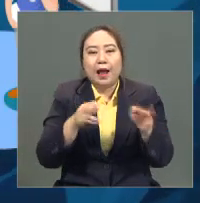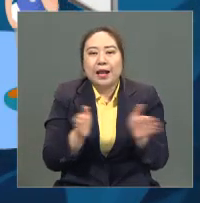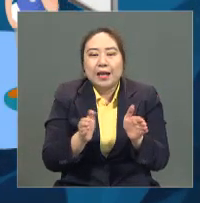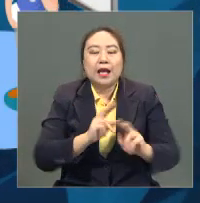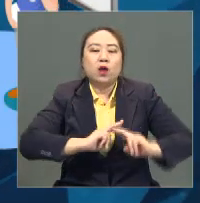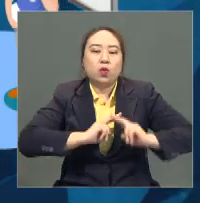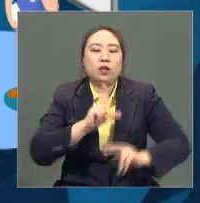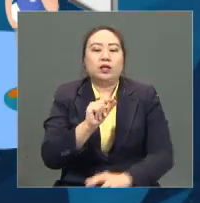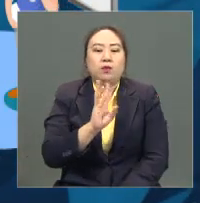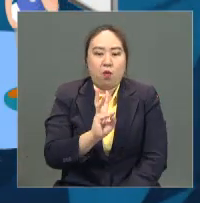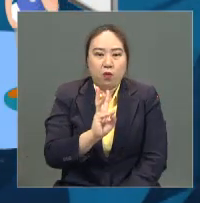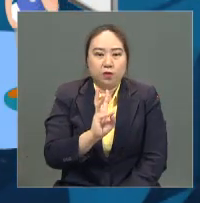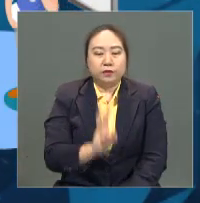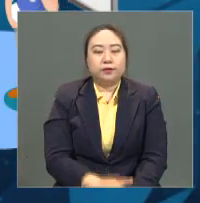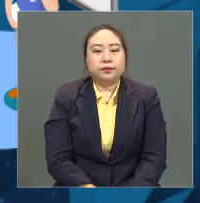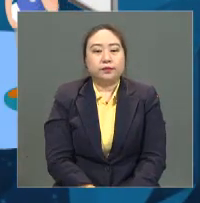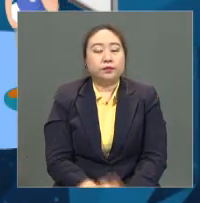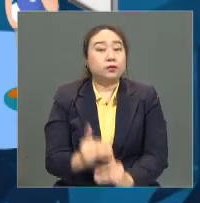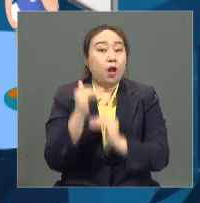แห่งและคลินิกเอกชนอีก 26